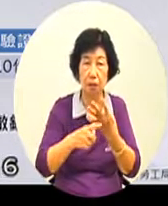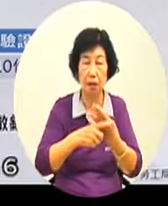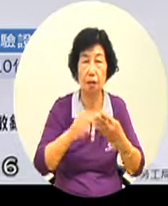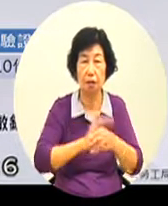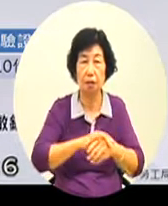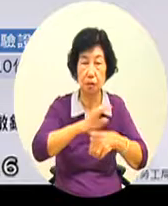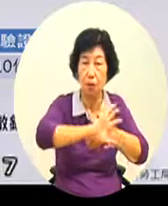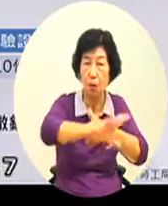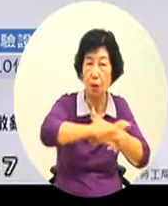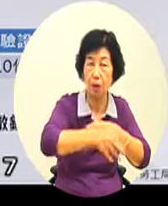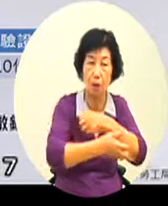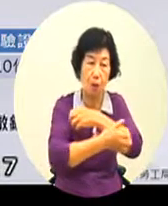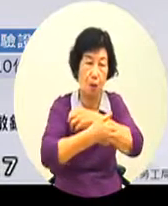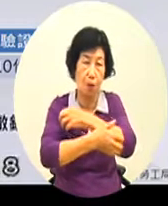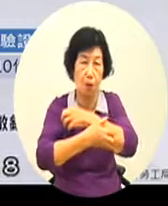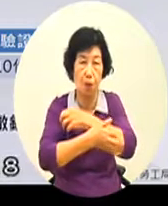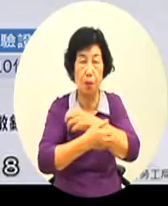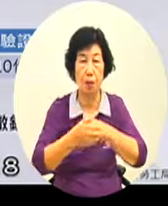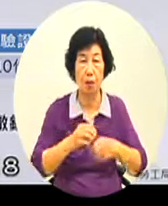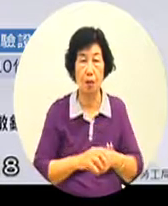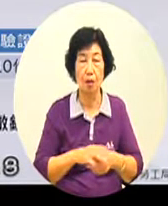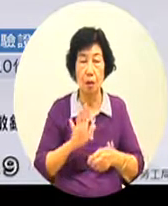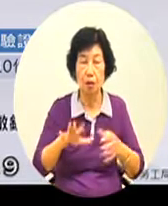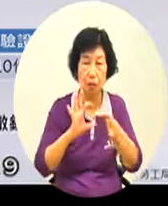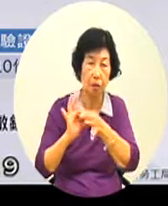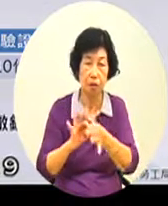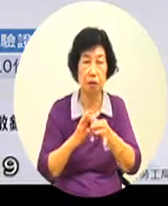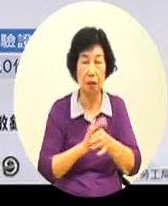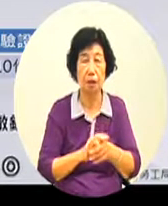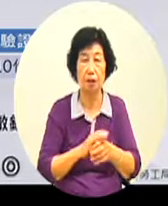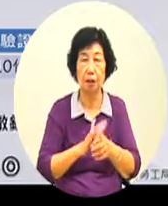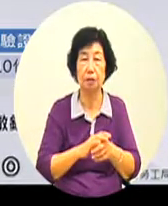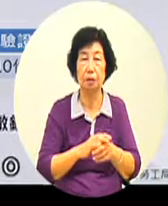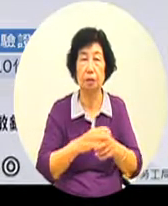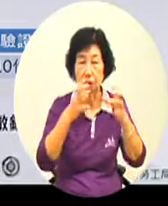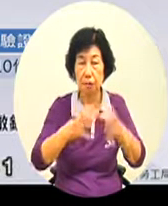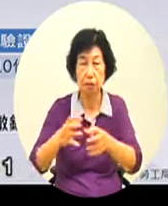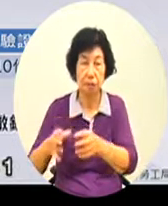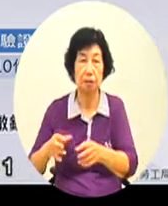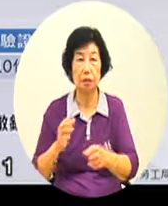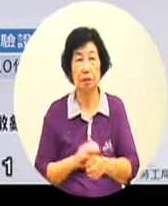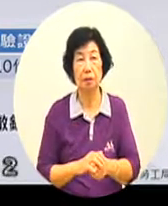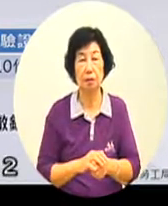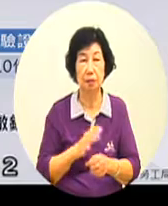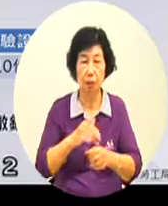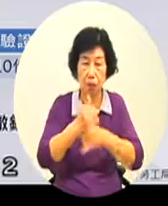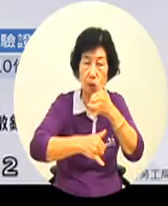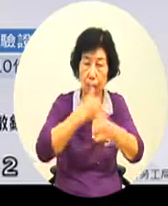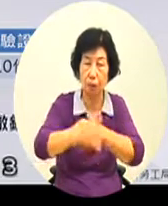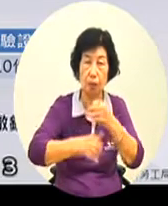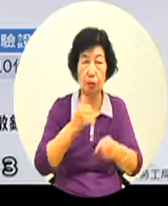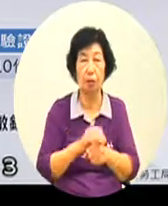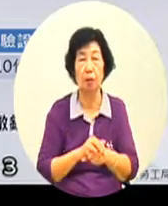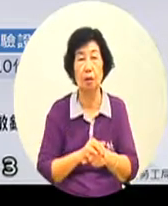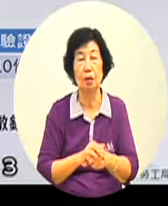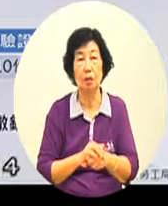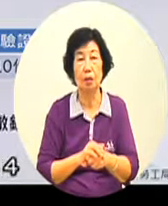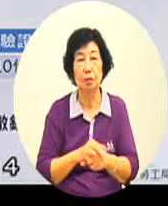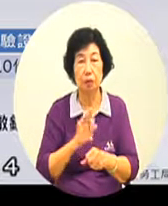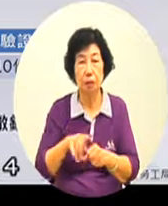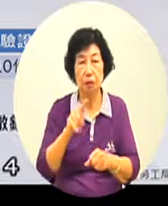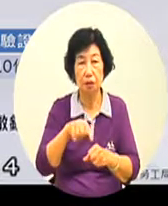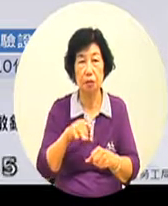导访视工作，我们依据相关法令办理了一些相关的活动，相关的数据请